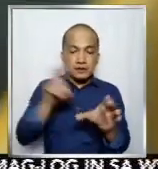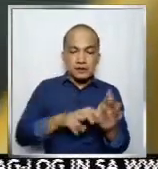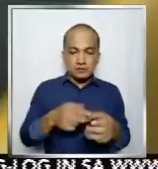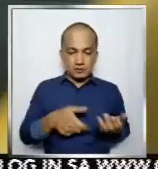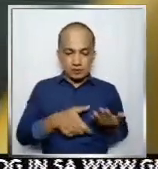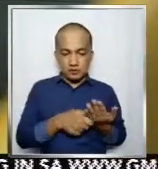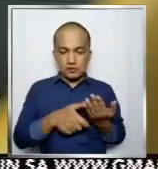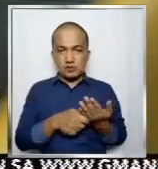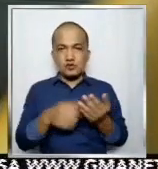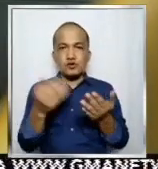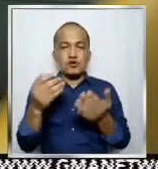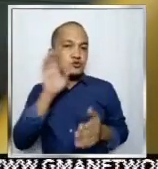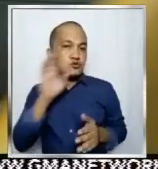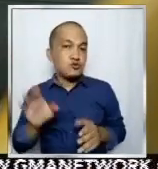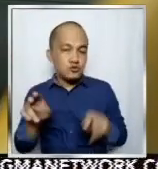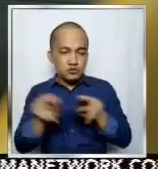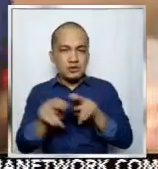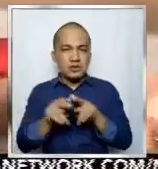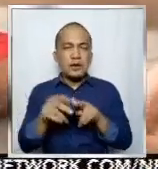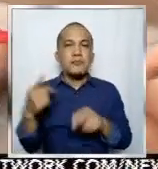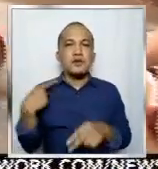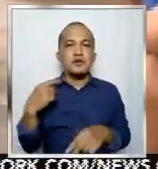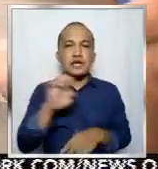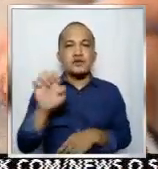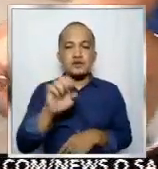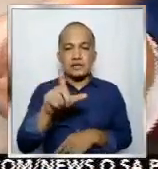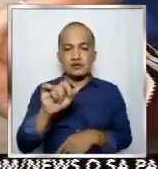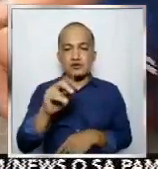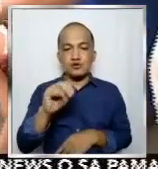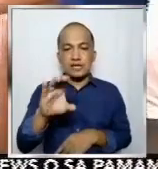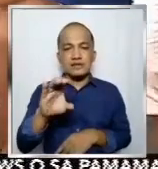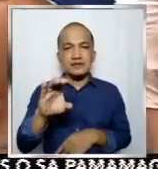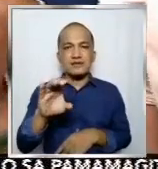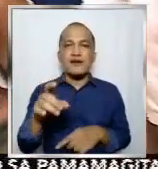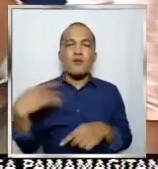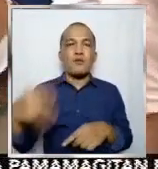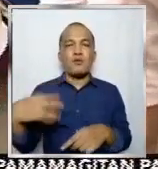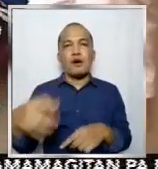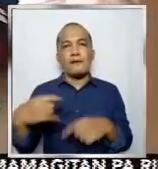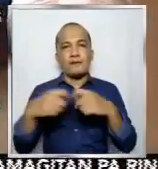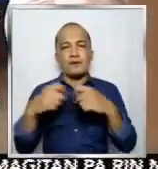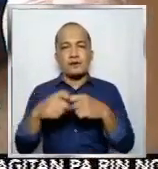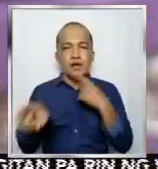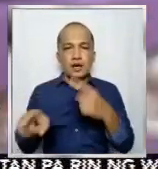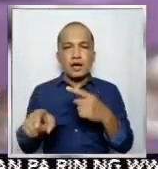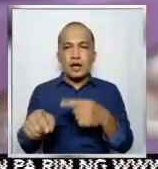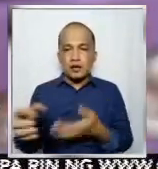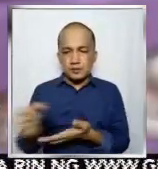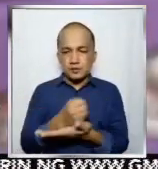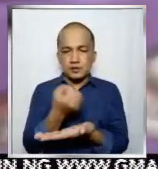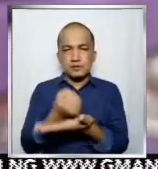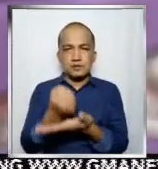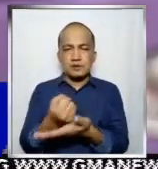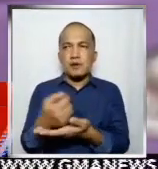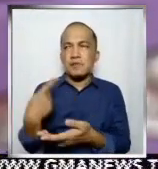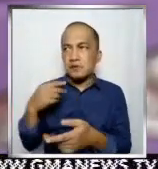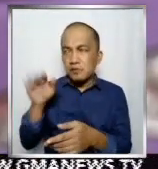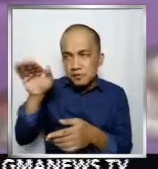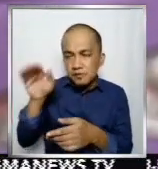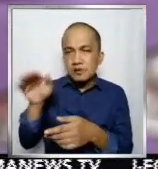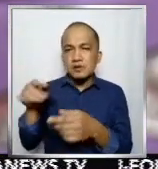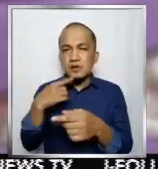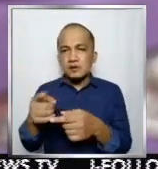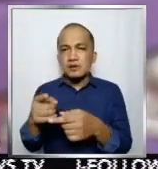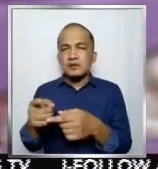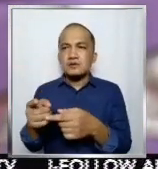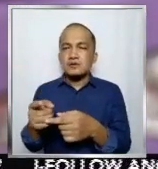magiging electronic na ang fare collection system. May apela siya bago sila tuluyang mapalitan ng mga makina. Bago mawala ako, mag-ipon doon